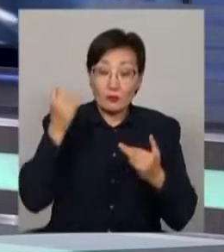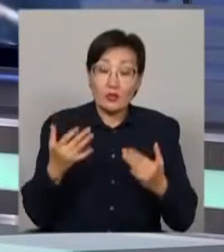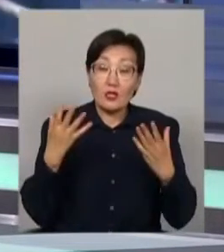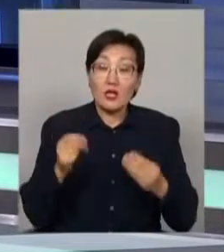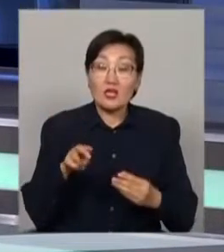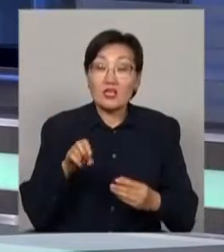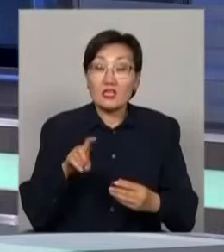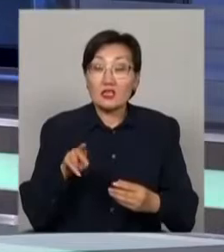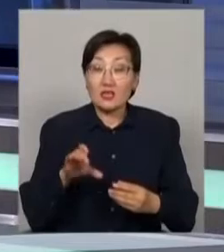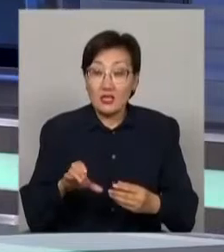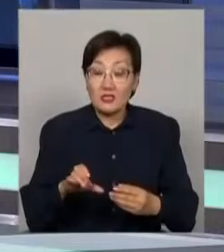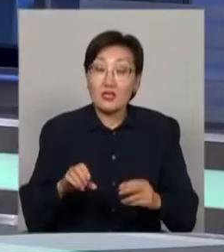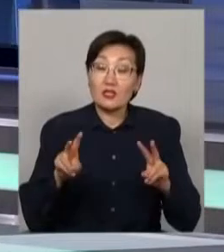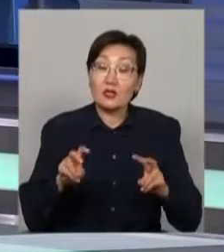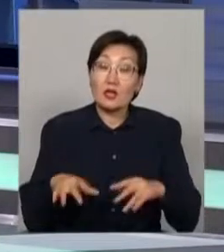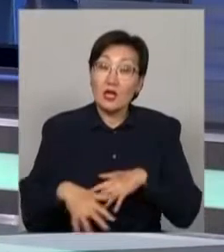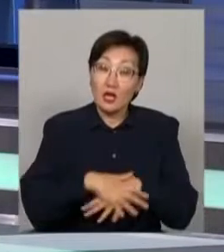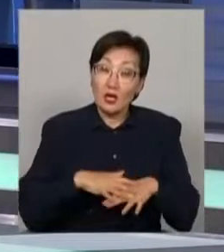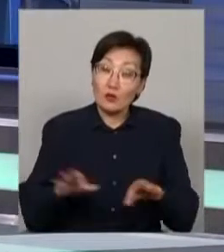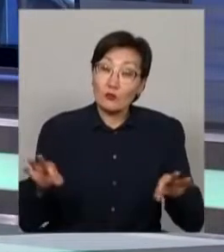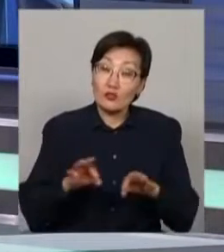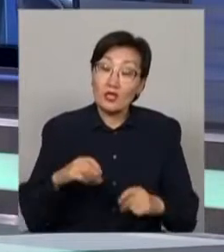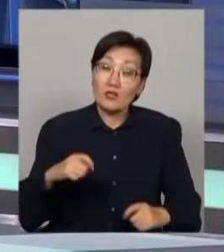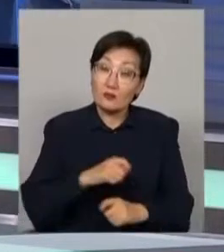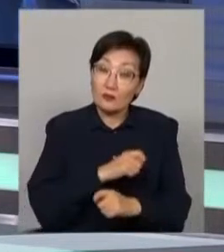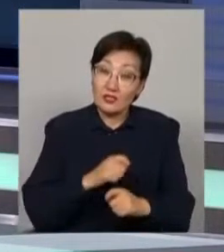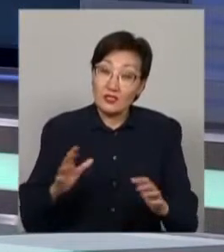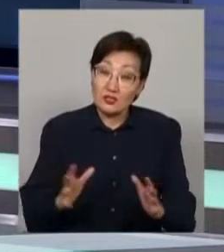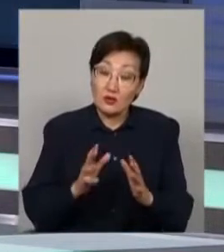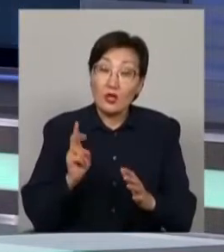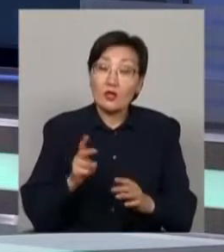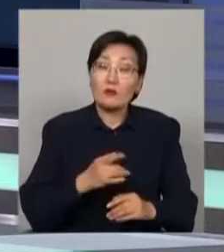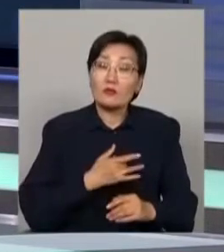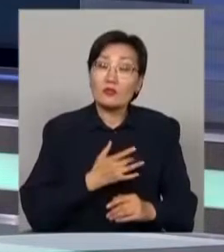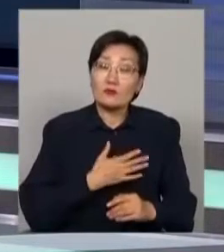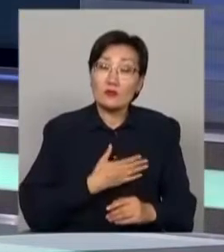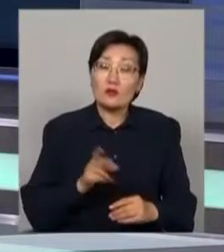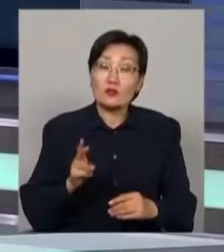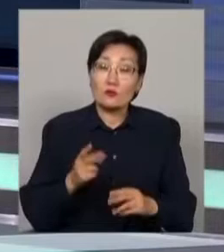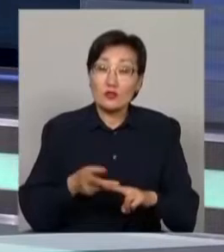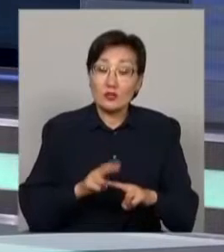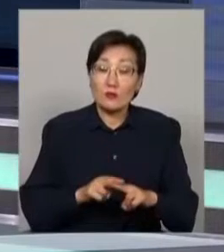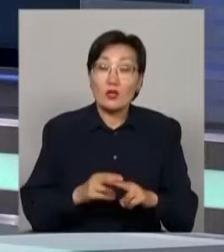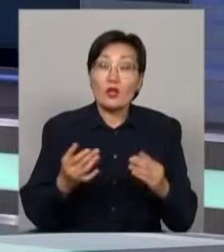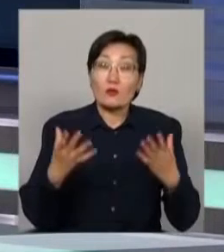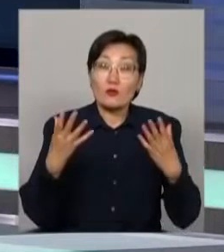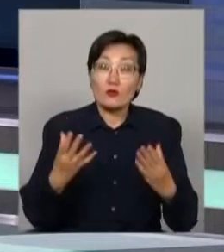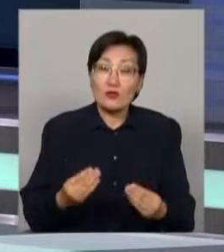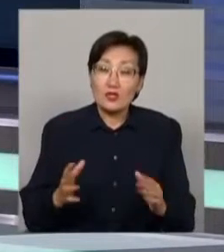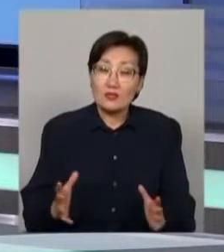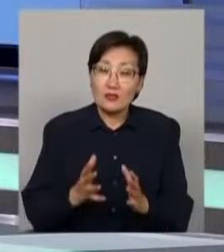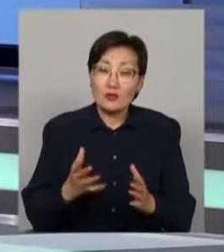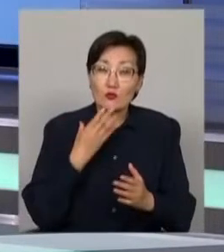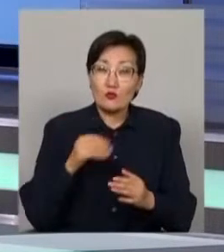Ықылас атындағы Халық музыкалық аспаптар музейінде тұр. Ұлттық аспаптың кімге тиесілі екенінің және осы күнге жетуінің өз тарихы